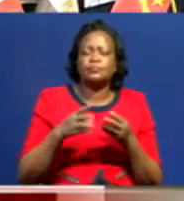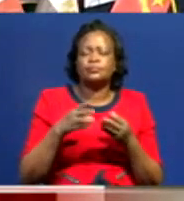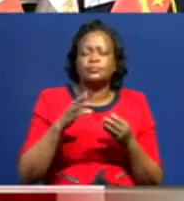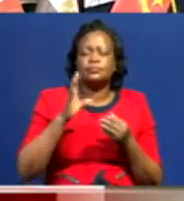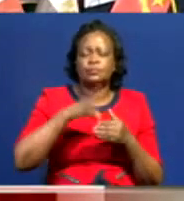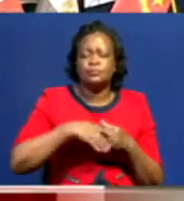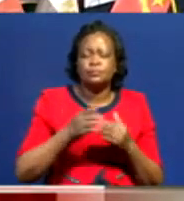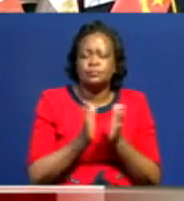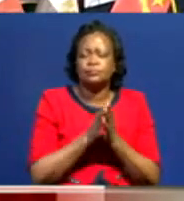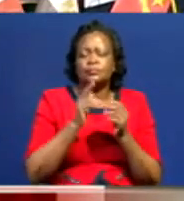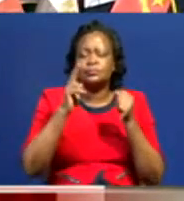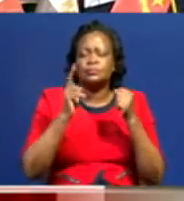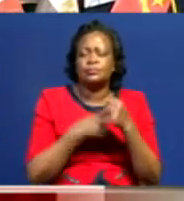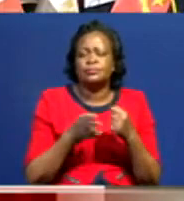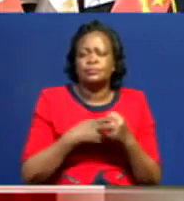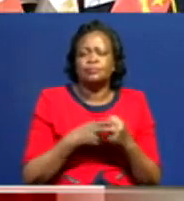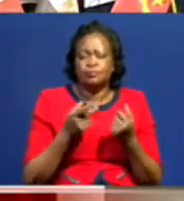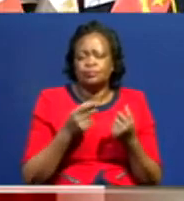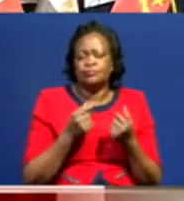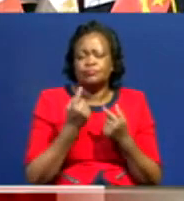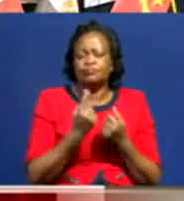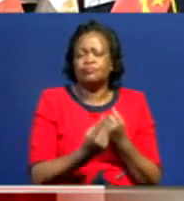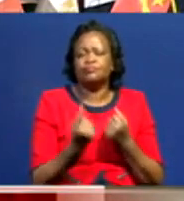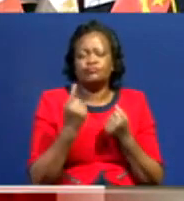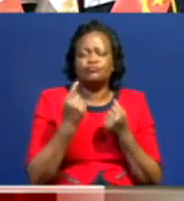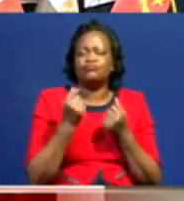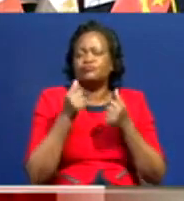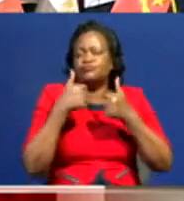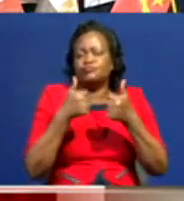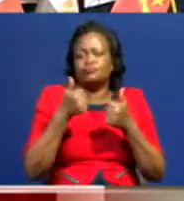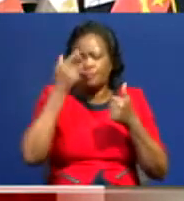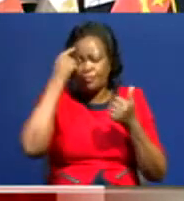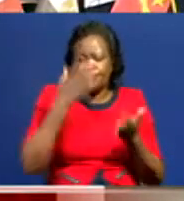shilingi 72 kwa kilo ni bei nzuri kwa sasa.